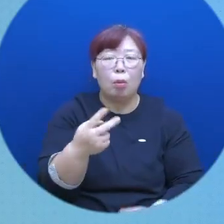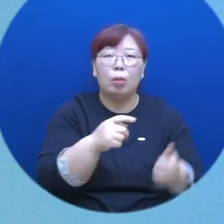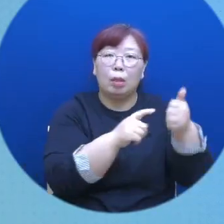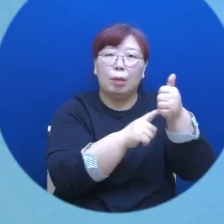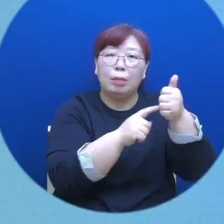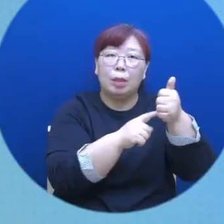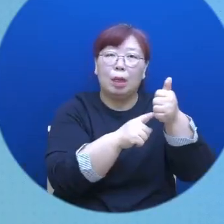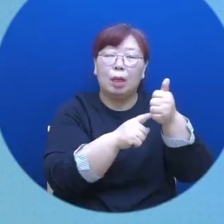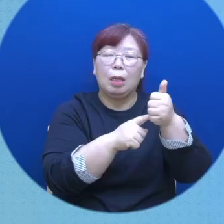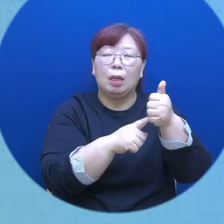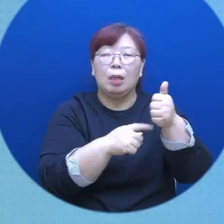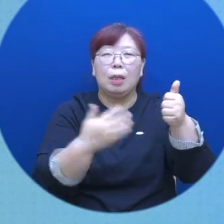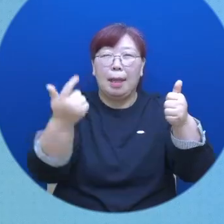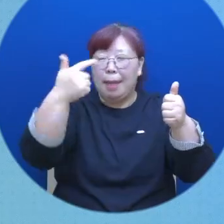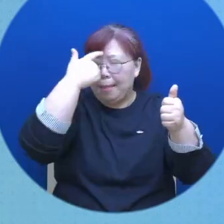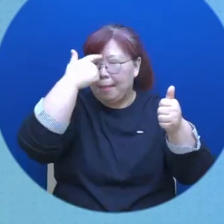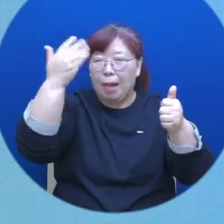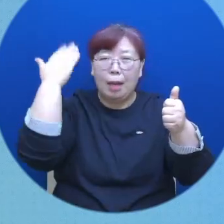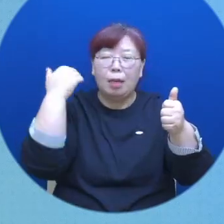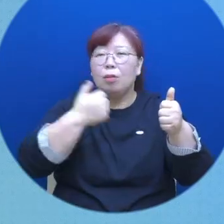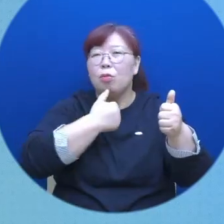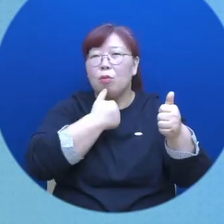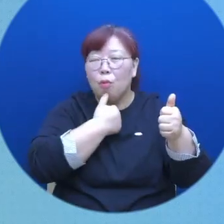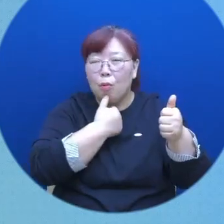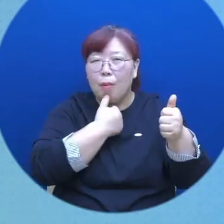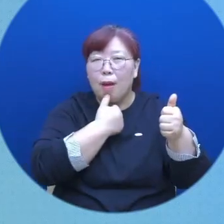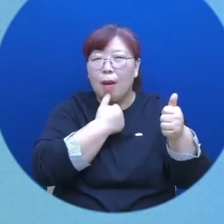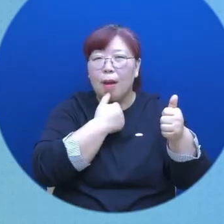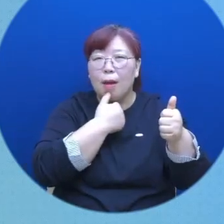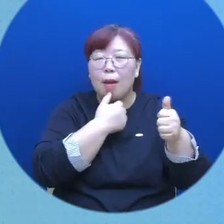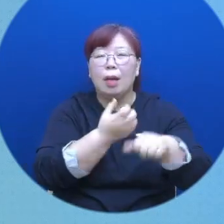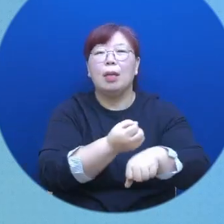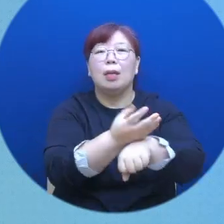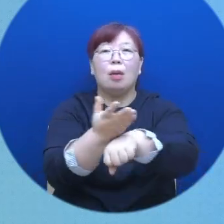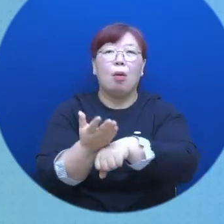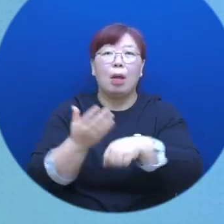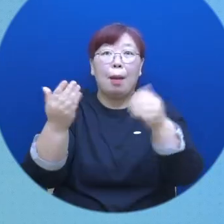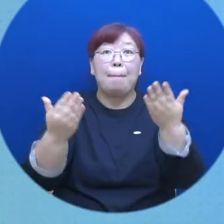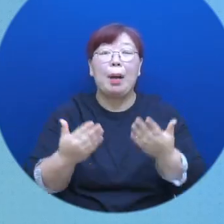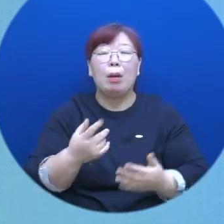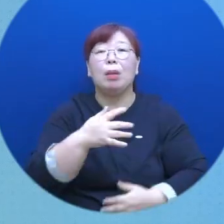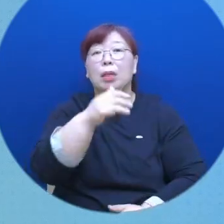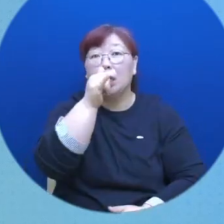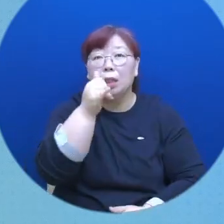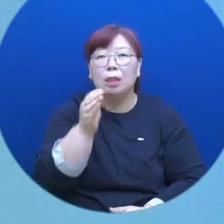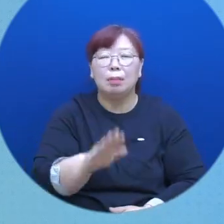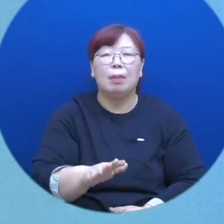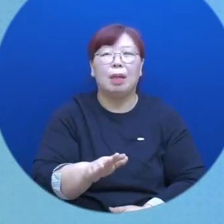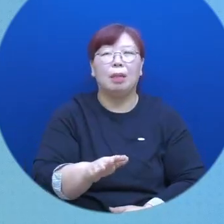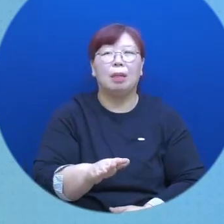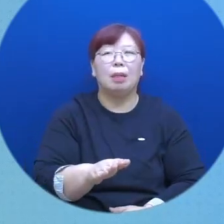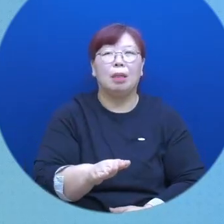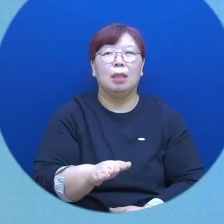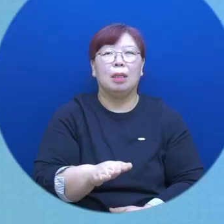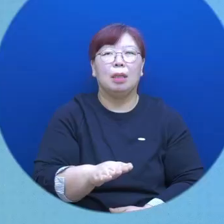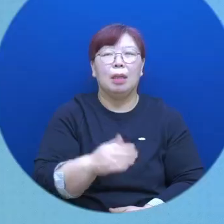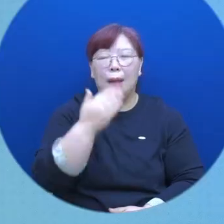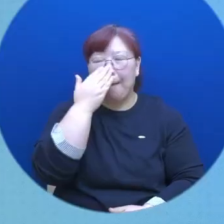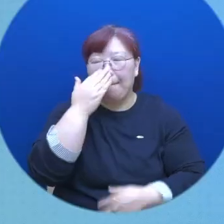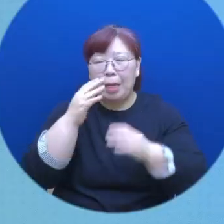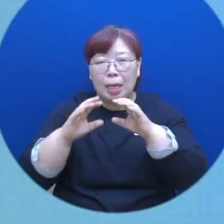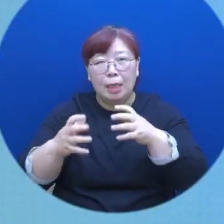세상에 로마의 지배 아래 로마의 영향을 받고 살던 그였지만은 바로